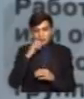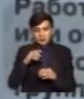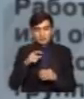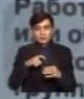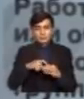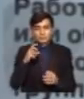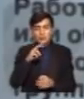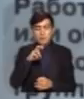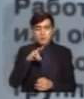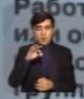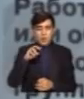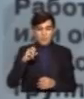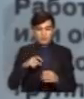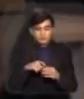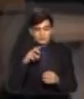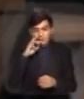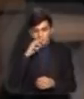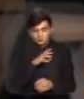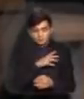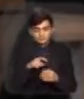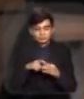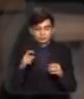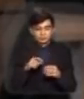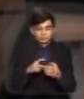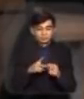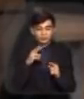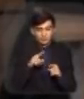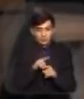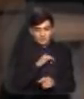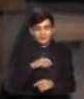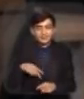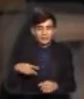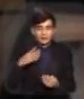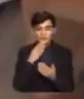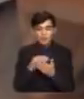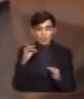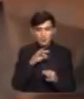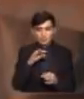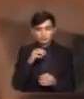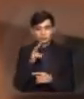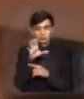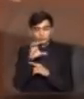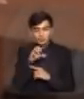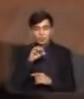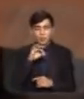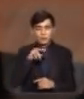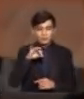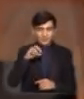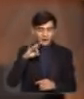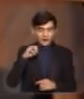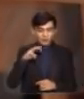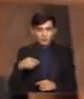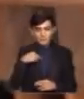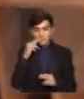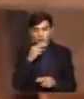алғанын бейнетаспаға жазып үлгереді. Ерекше пысықтығым үшін директор көпшілік алдында өзін оператор фотограф деп мазақ етіп, кінәлі болмасам